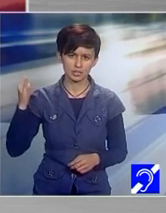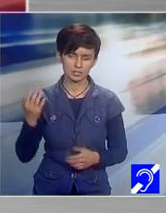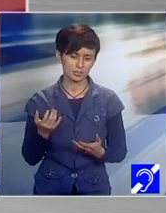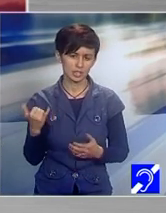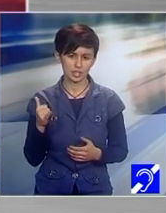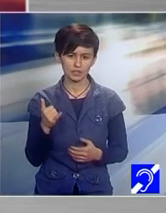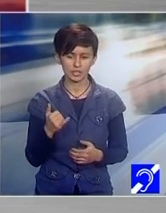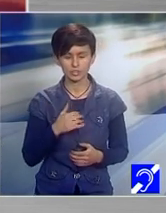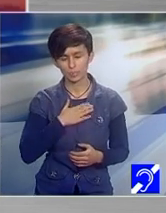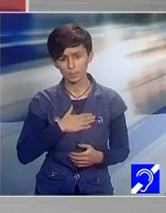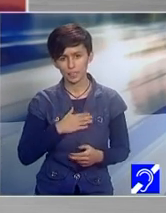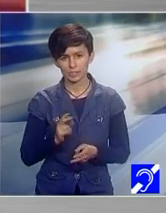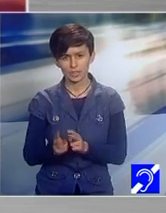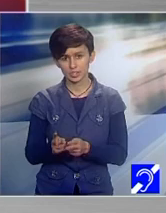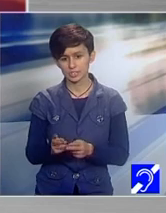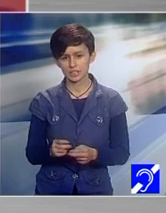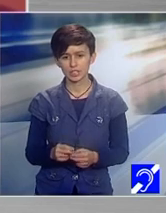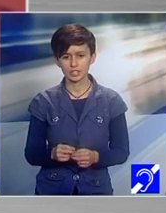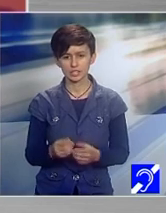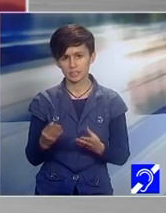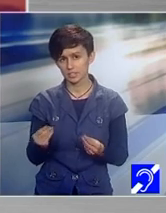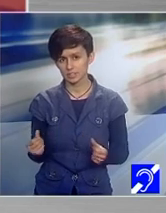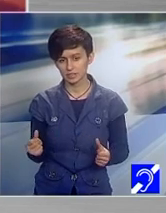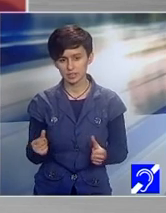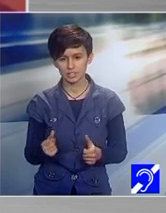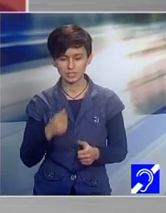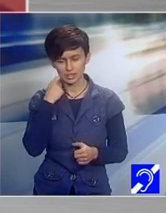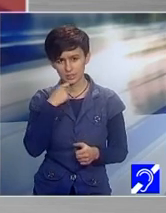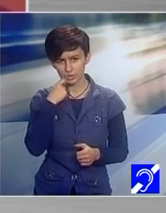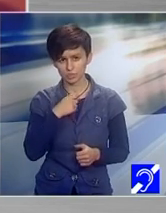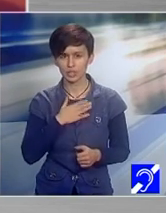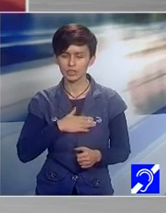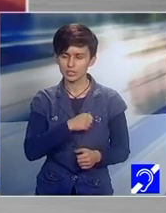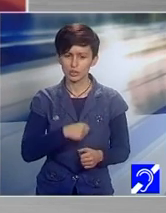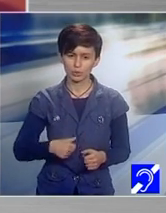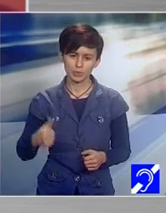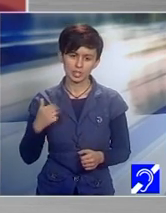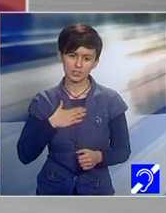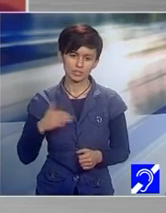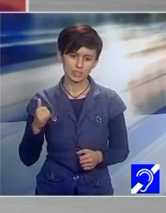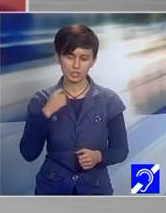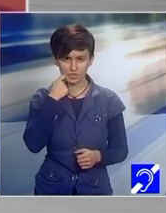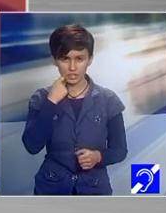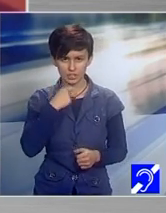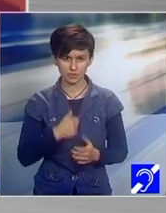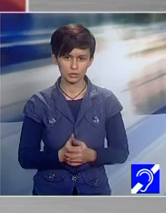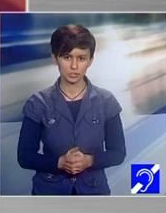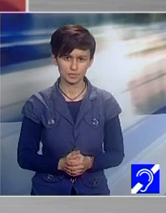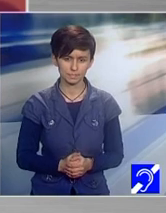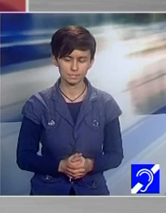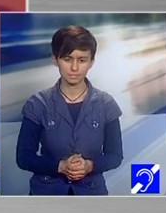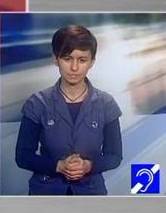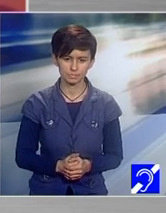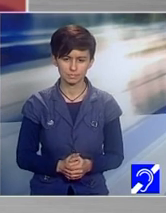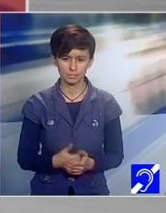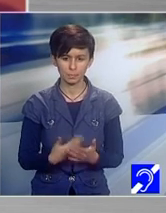și vor să se troteze la Cluj. Deci, vor să se opereze la Cluj. Vor să vină la Cluj. Așa încât, sigur,